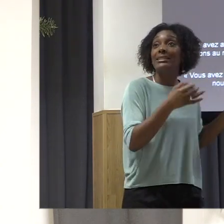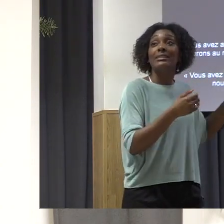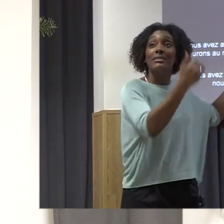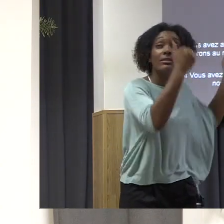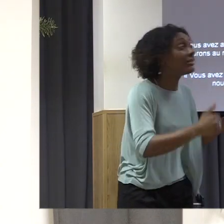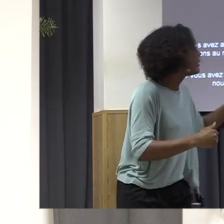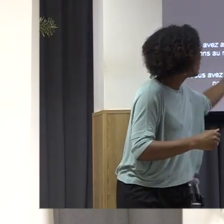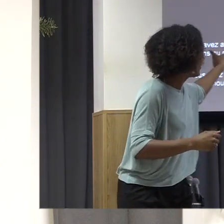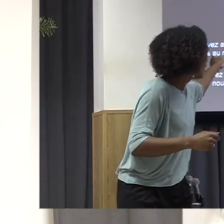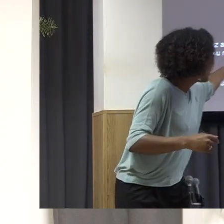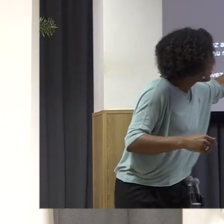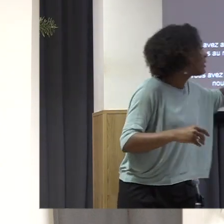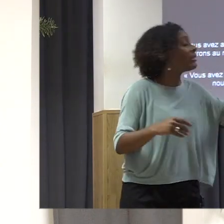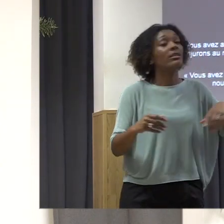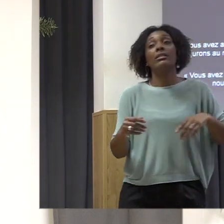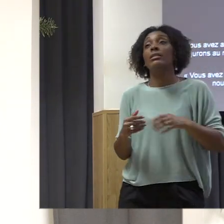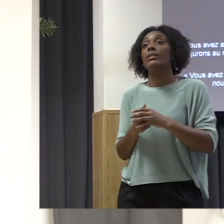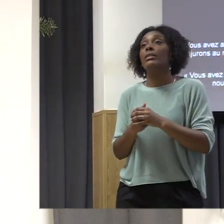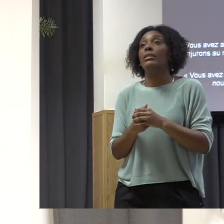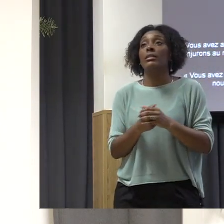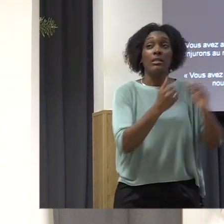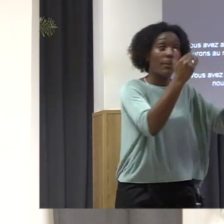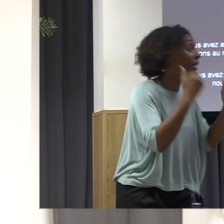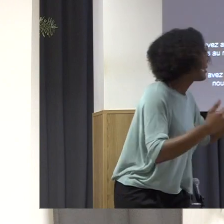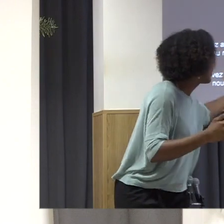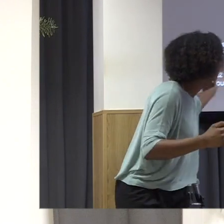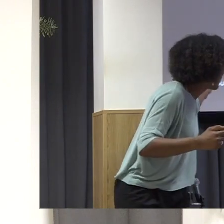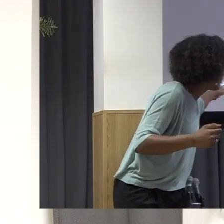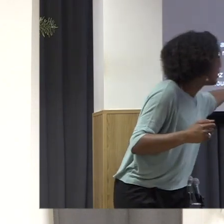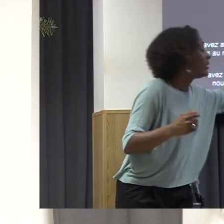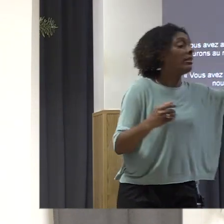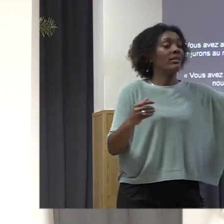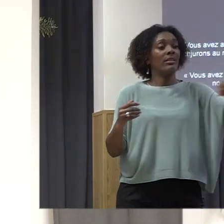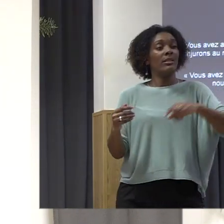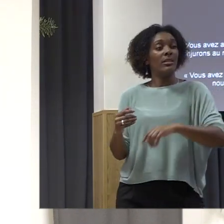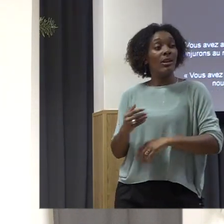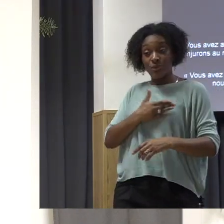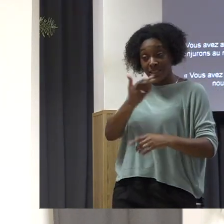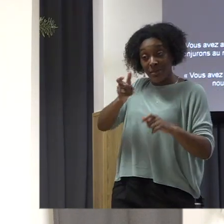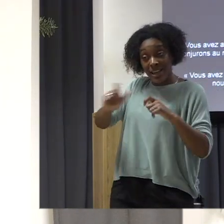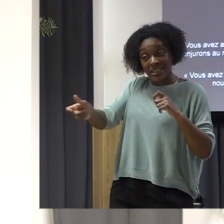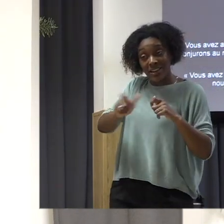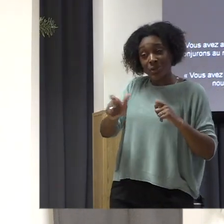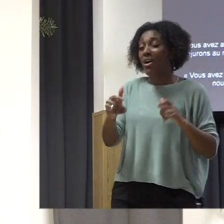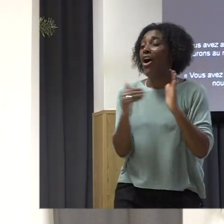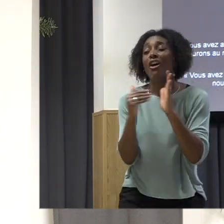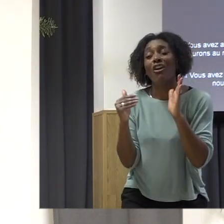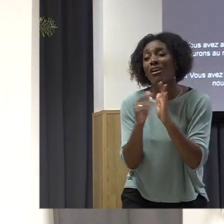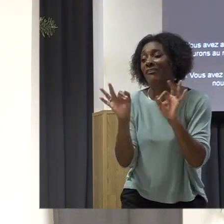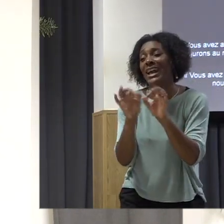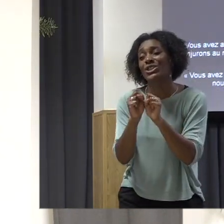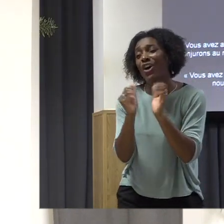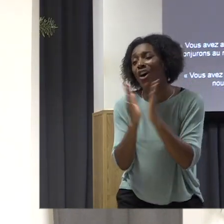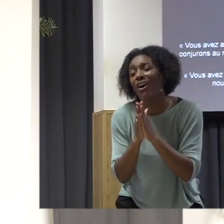uns les autres. Nous vous exhortons, frères et sœurs, à abonder toujours plus dans cet amour.